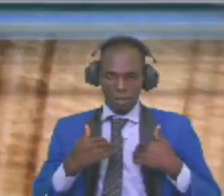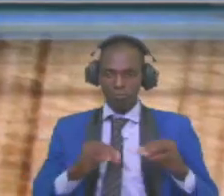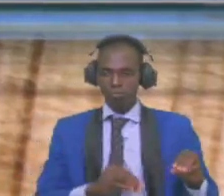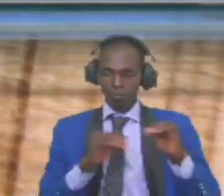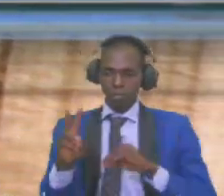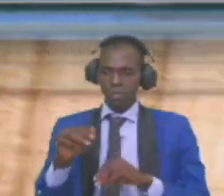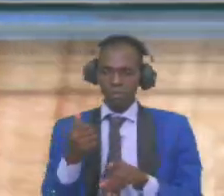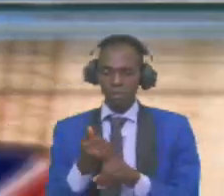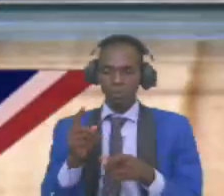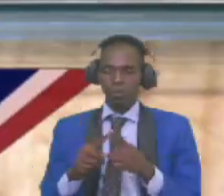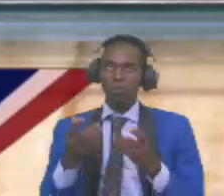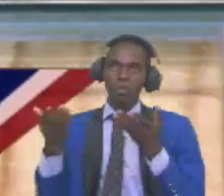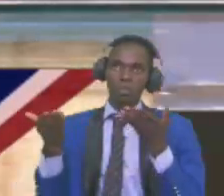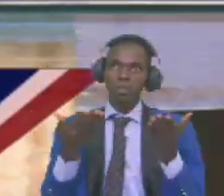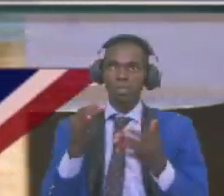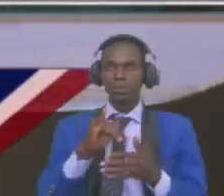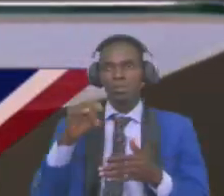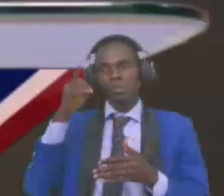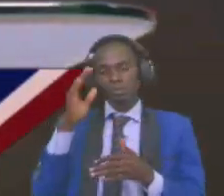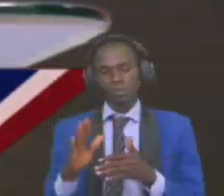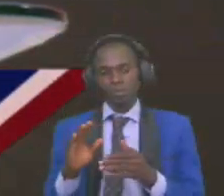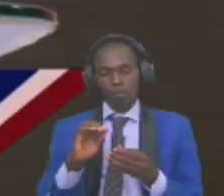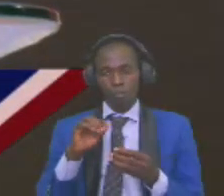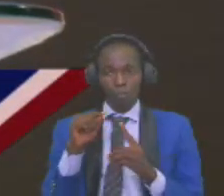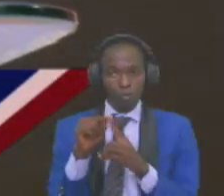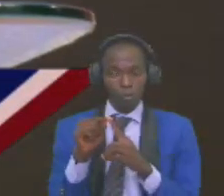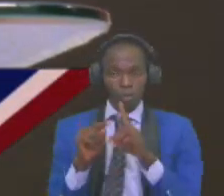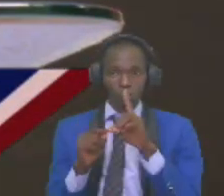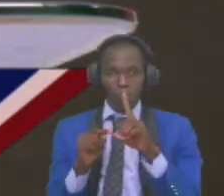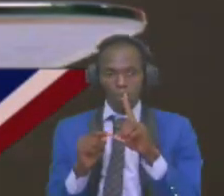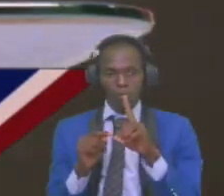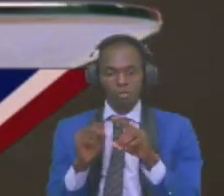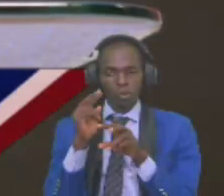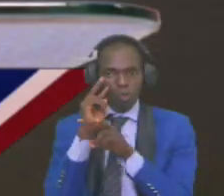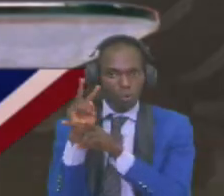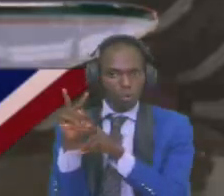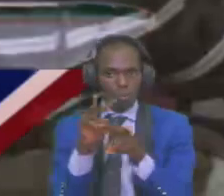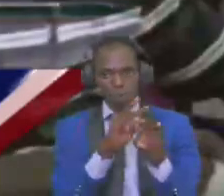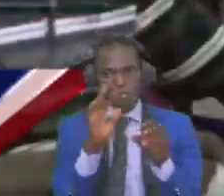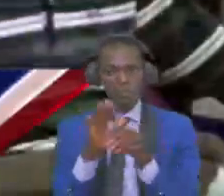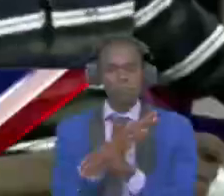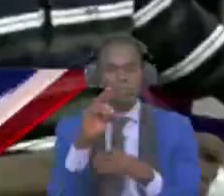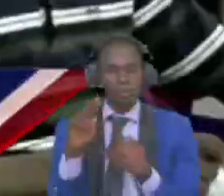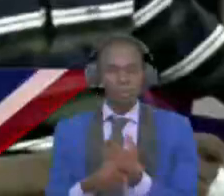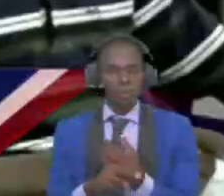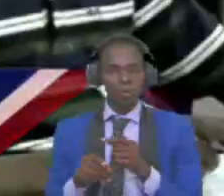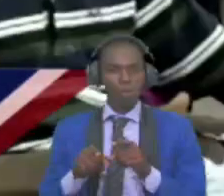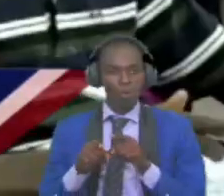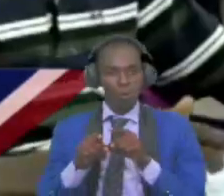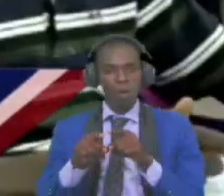au service du seigneur numéro un c'est la violence admira fermes